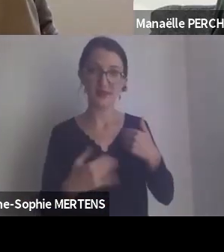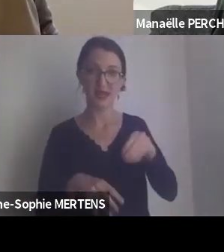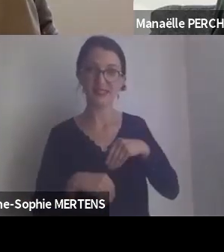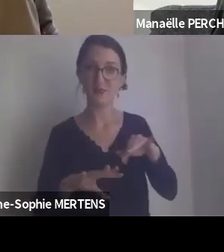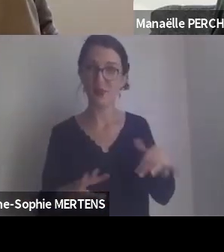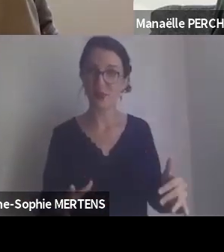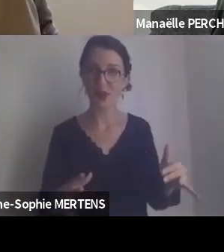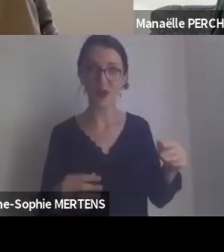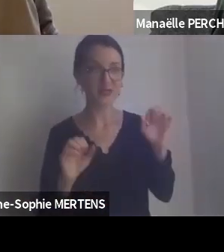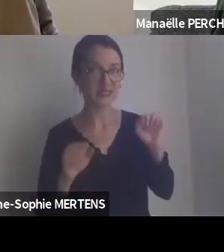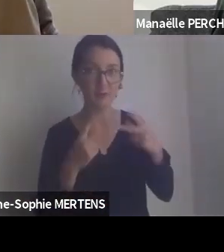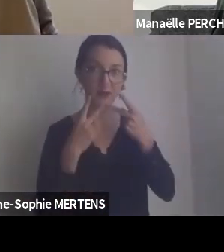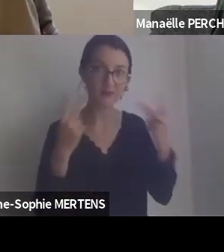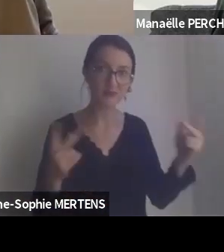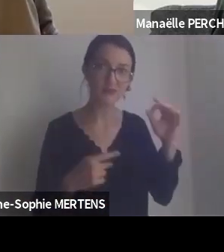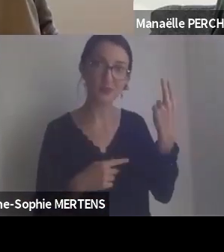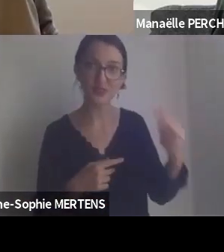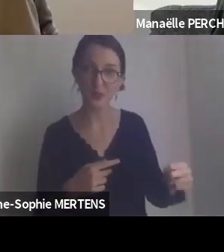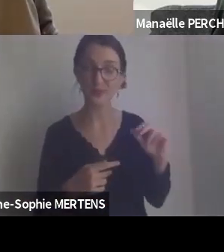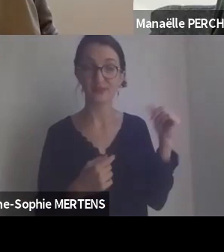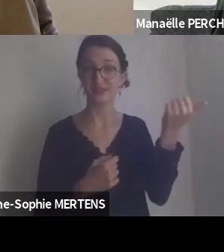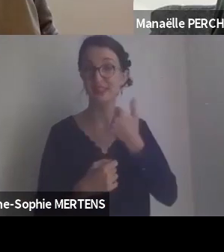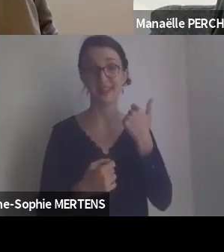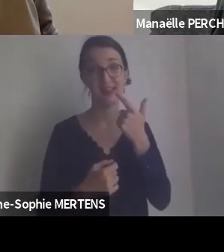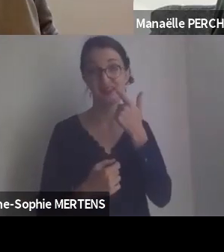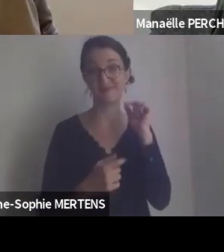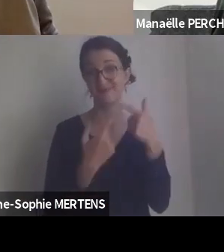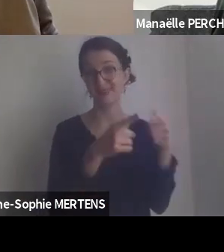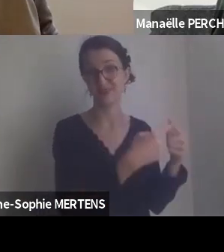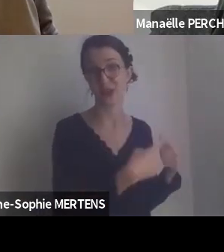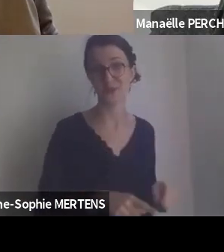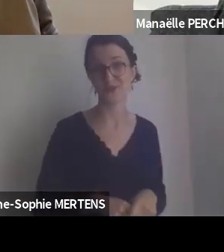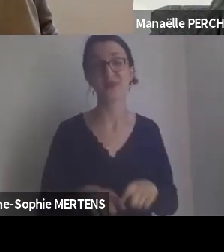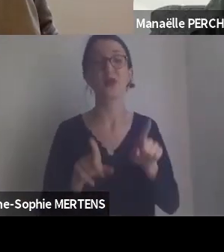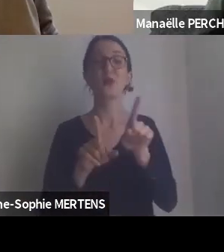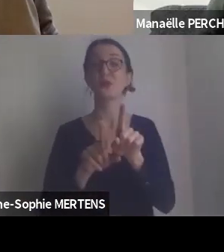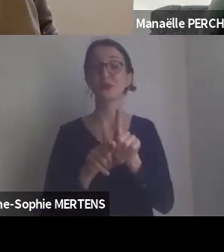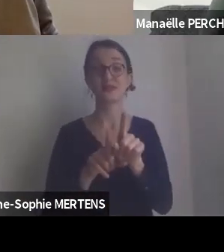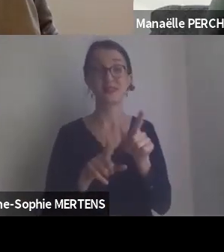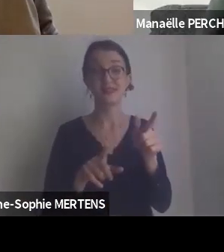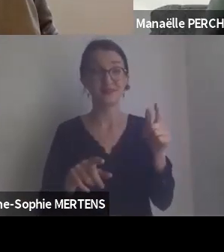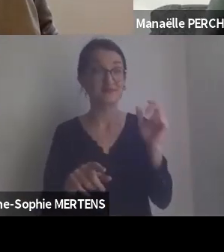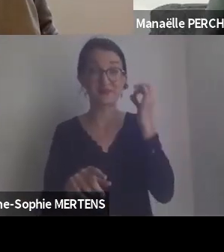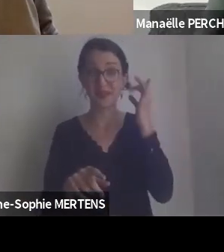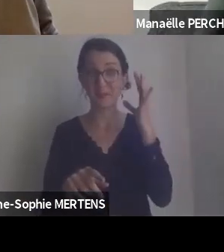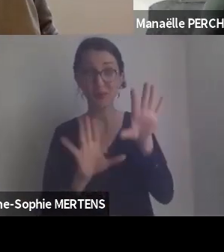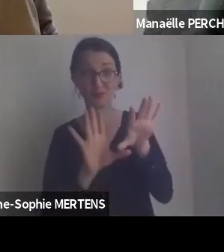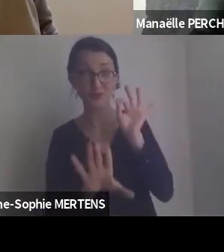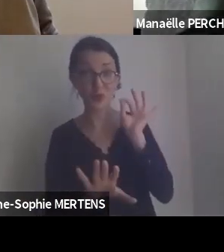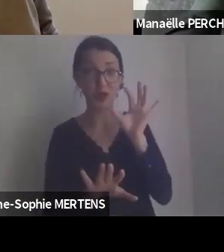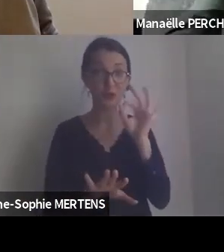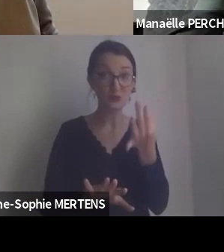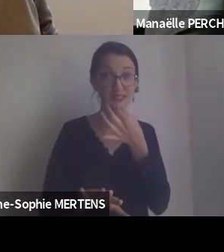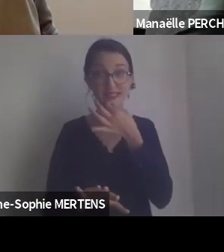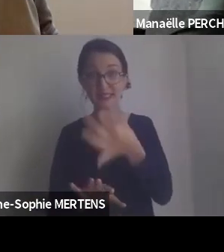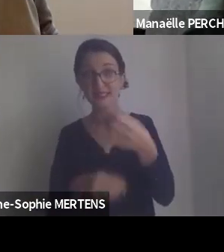point, c'est effectivement tous les choix en ce sens se respectent et se défendent. Nous, on connaît évidemment plein d'entrepreneurs qui